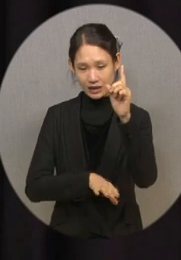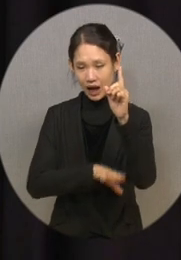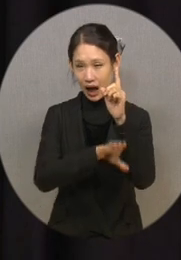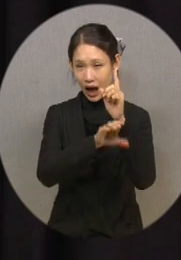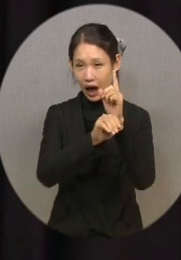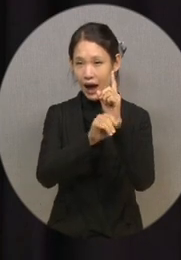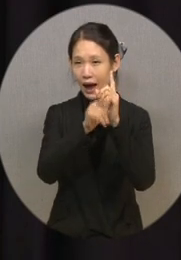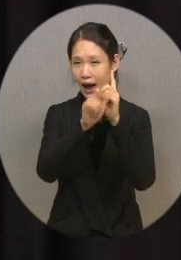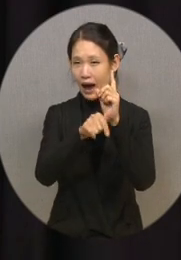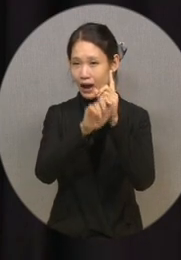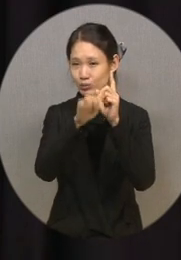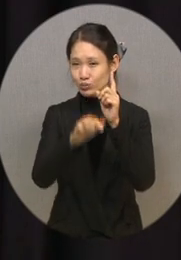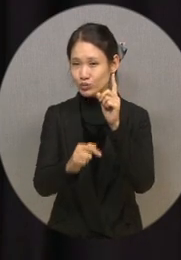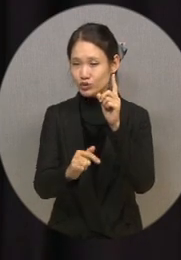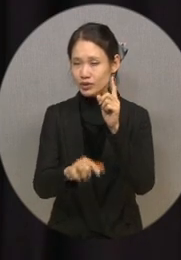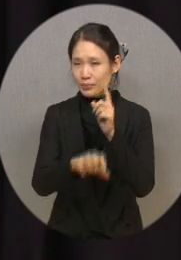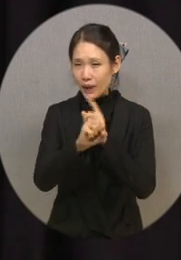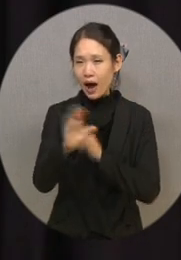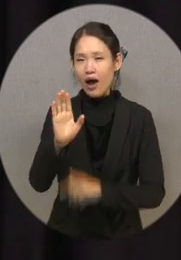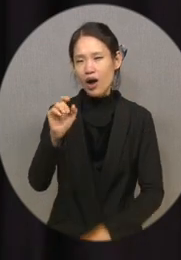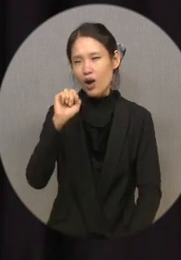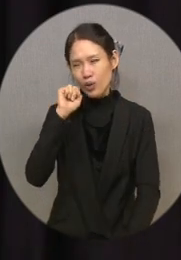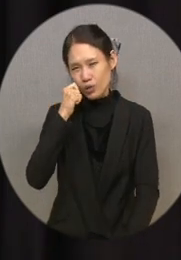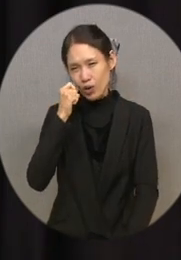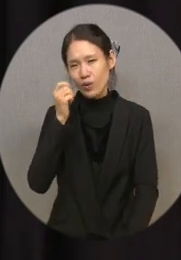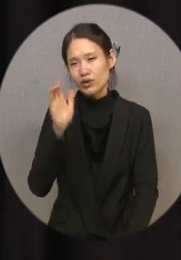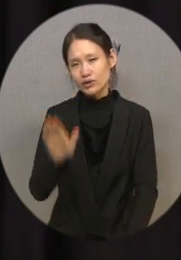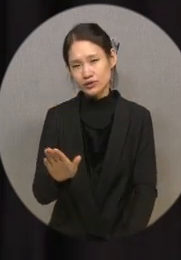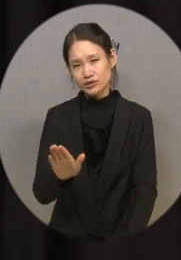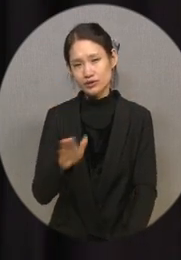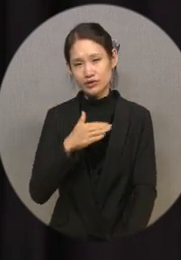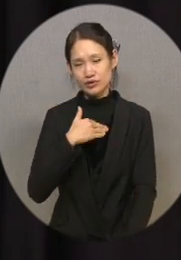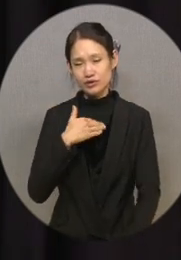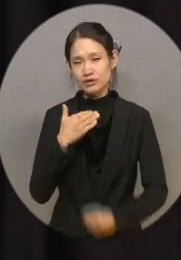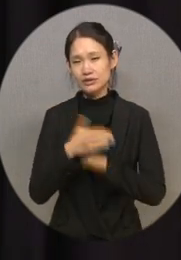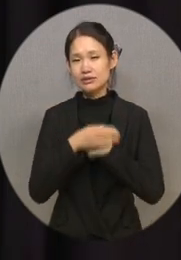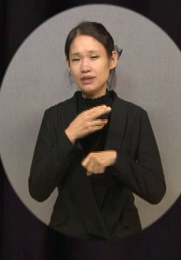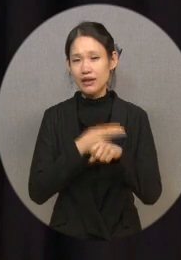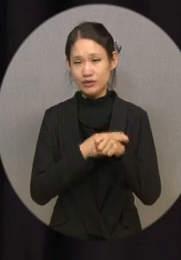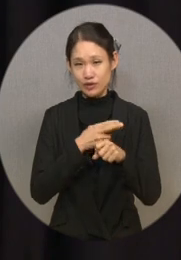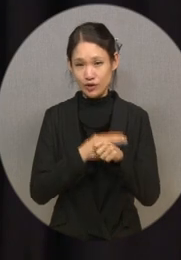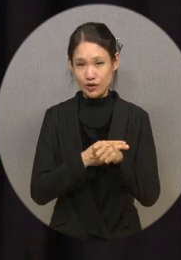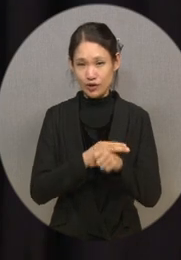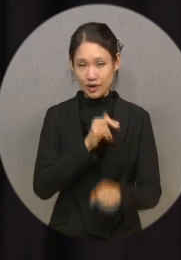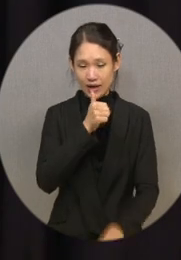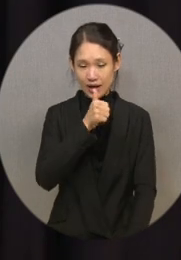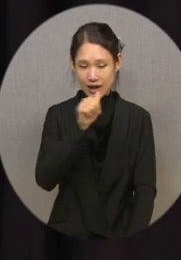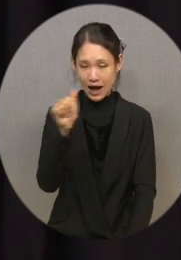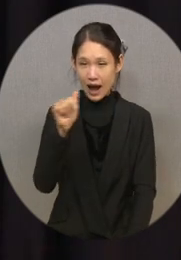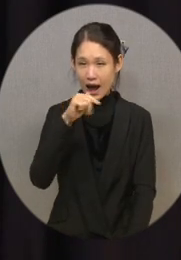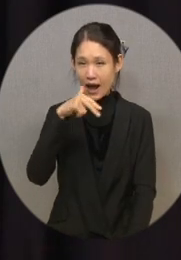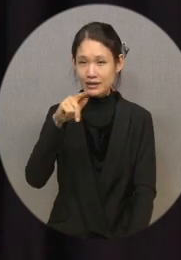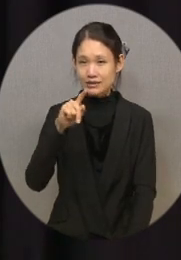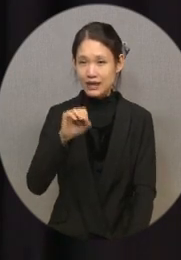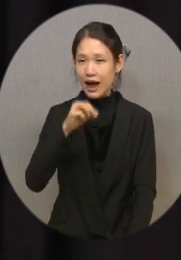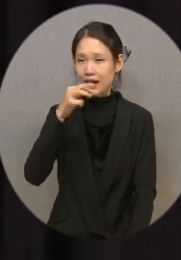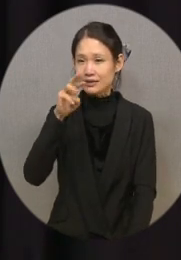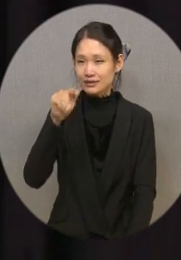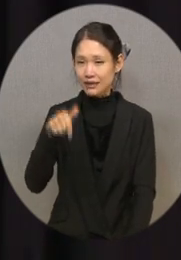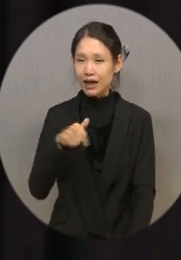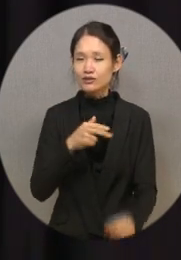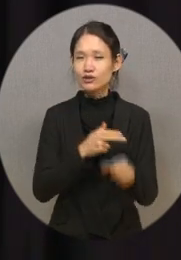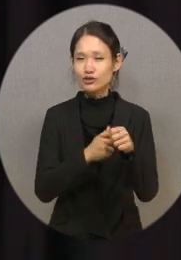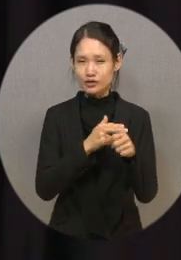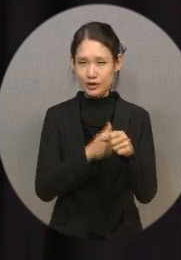자리 잡지를 못했었습니다. 그러나 저희 은사 선생님인 하상락 선생님께서 네.